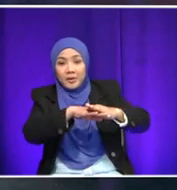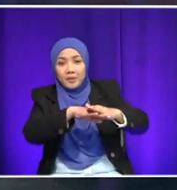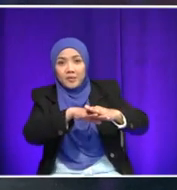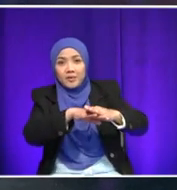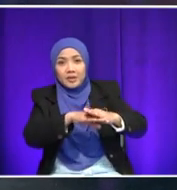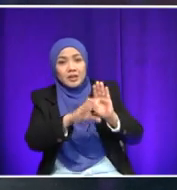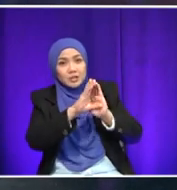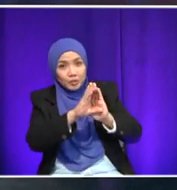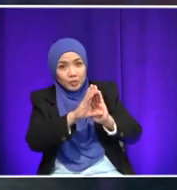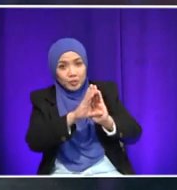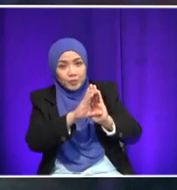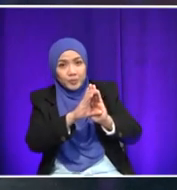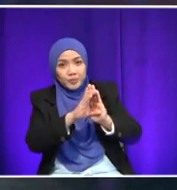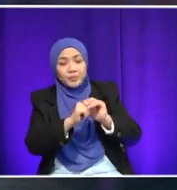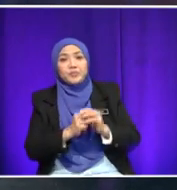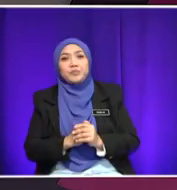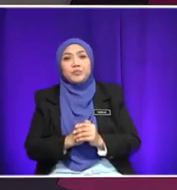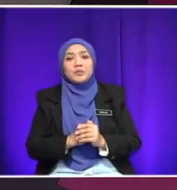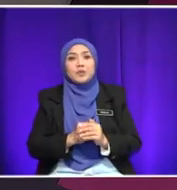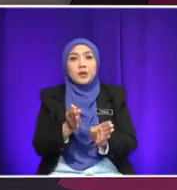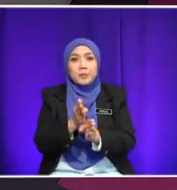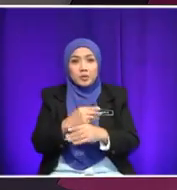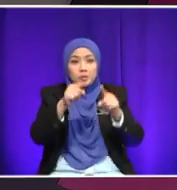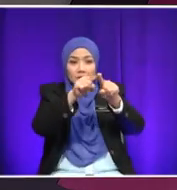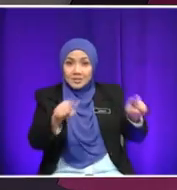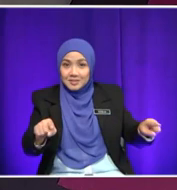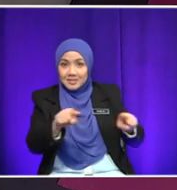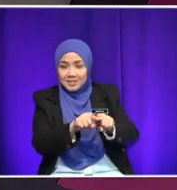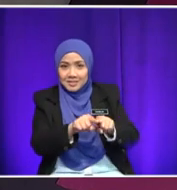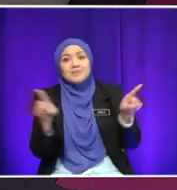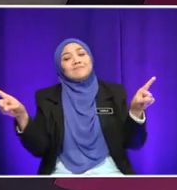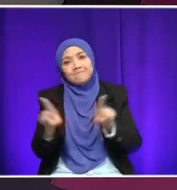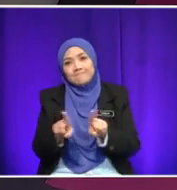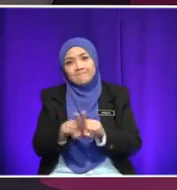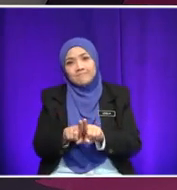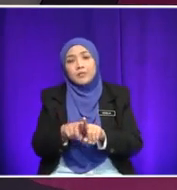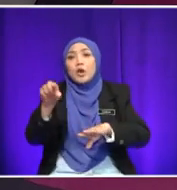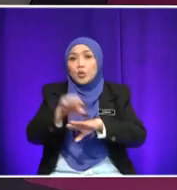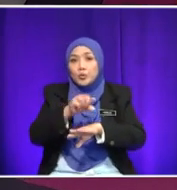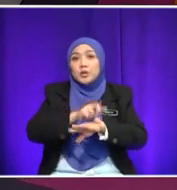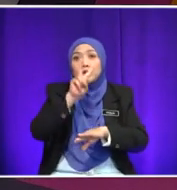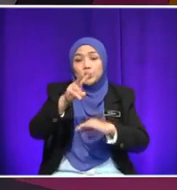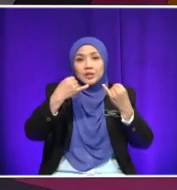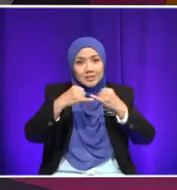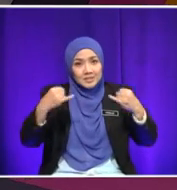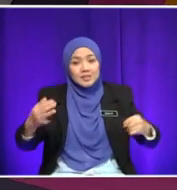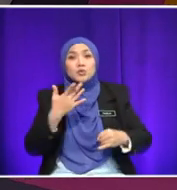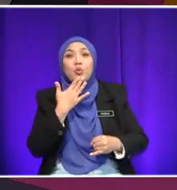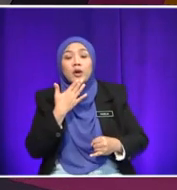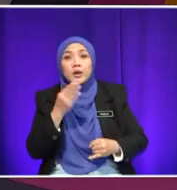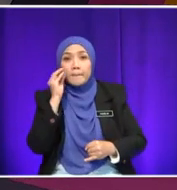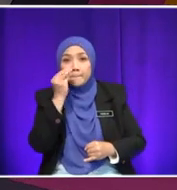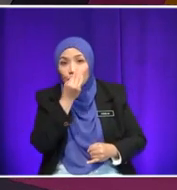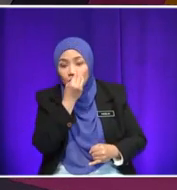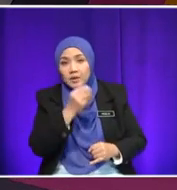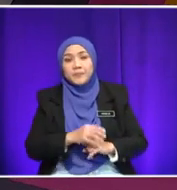yang ini adalah contoh gubahan bunga berbentuk segitiga juga di mana kita menggunakan dua jenis bunga warna bunga dengan